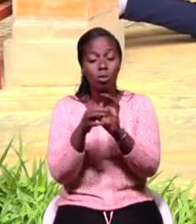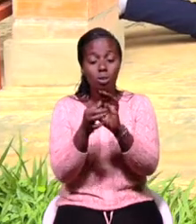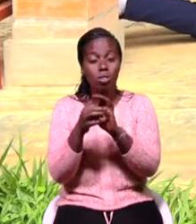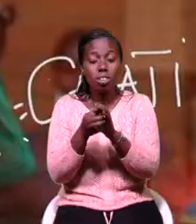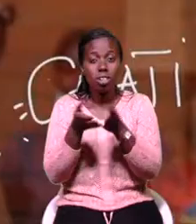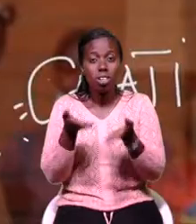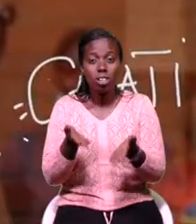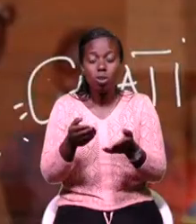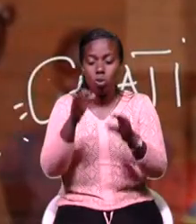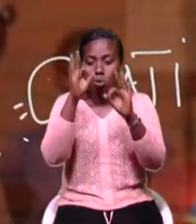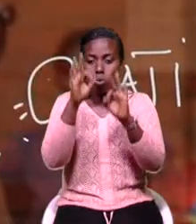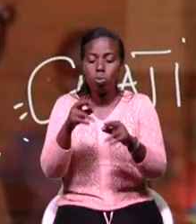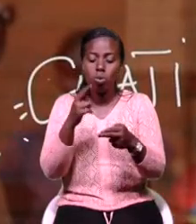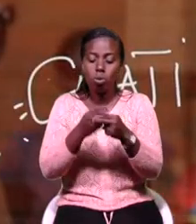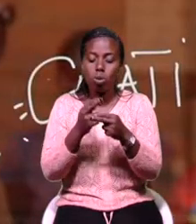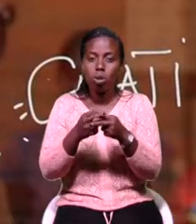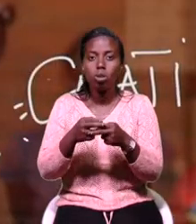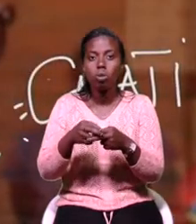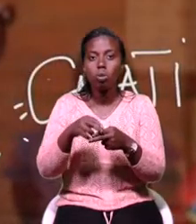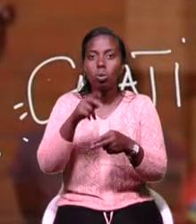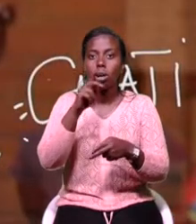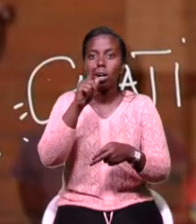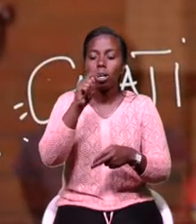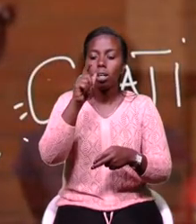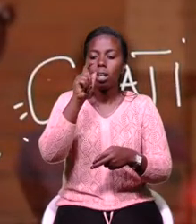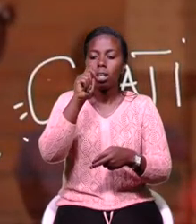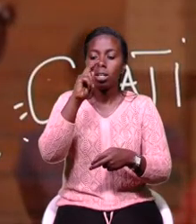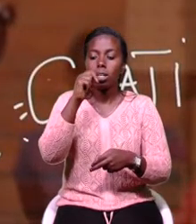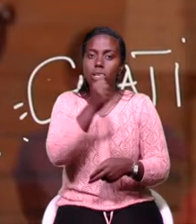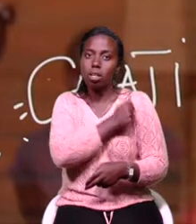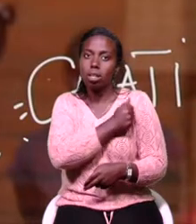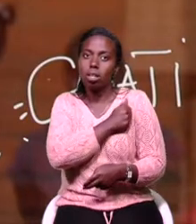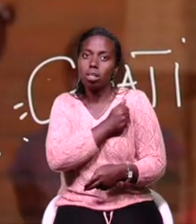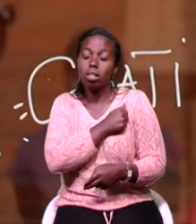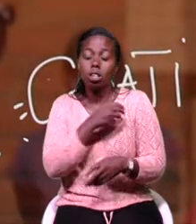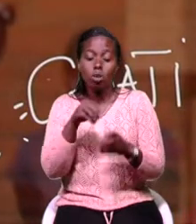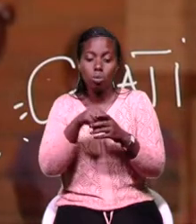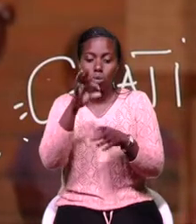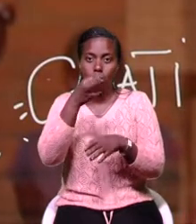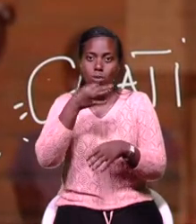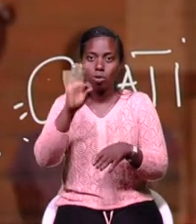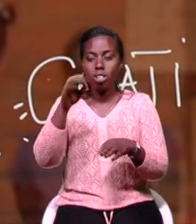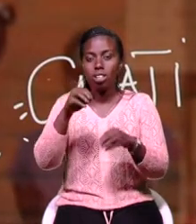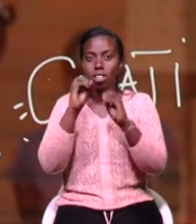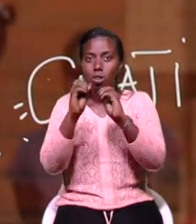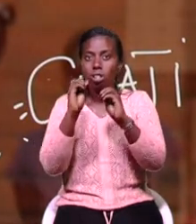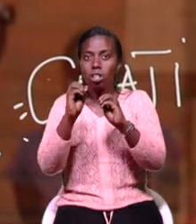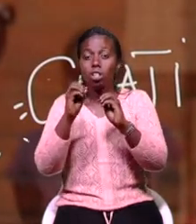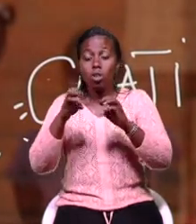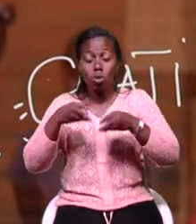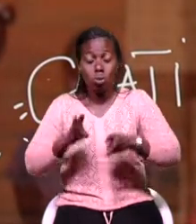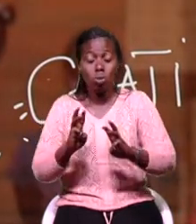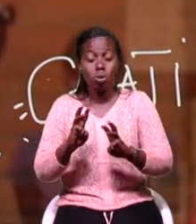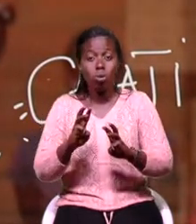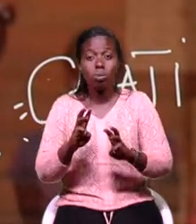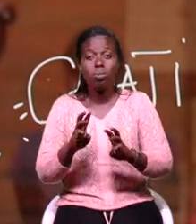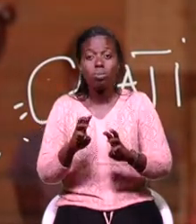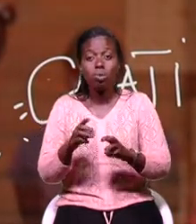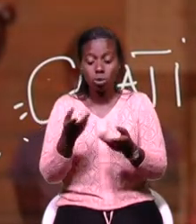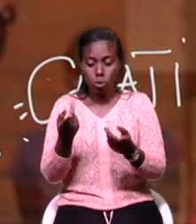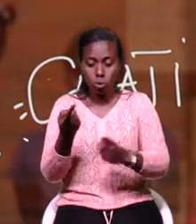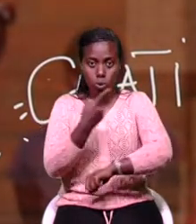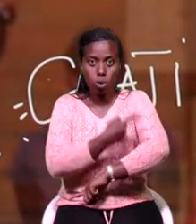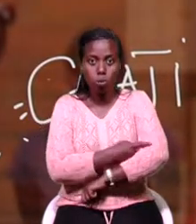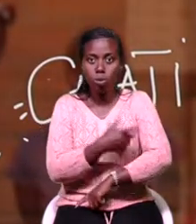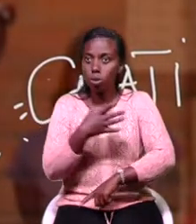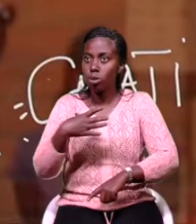Miss umuntu bita Tantine Brigitte uri mu gihugu cy'u Faransa niwe twigishije ibi bintu kugira ngo tubibagezeho uyu munsi rero